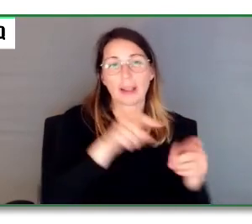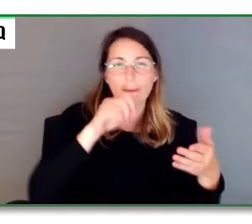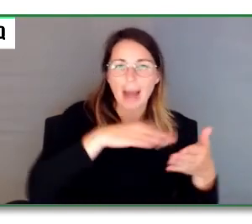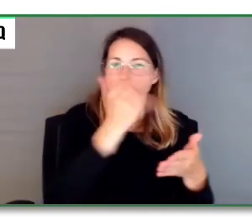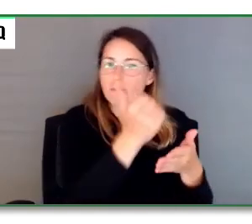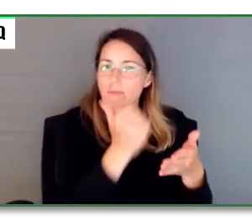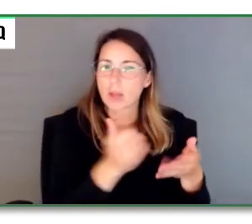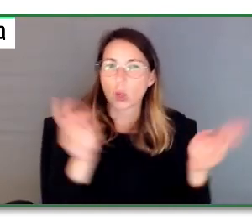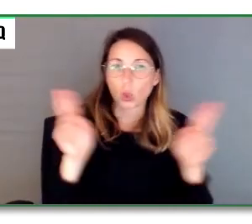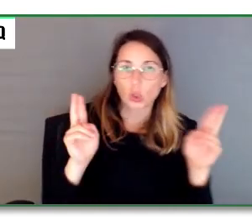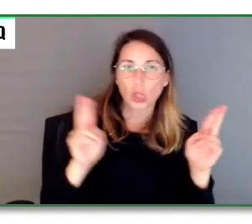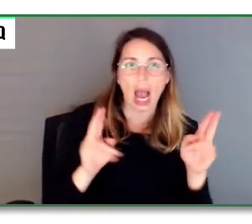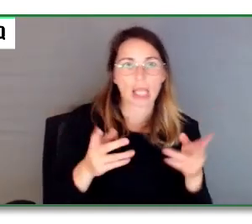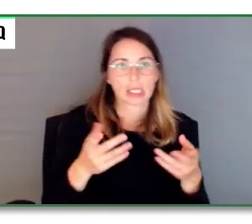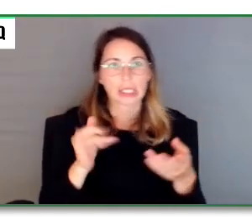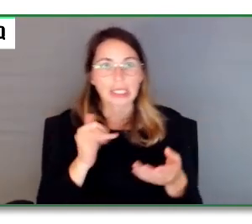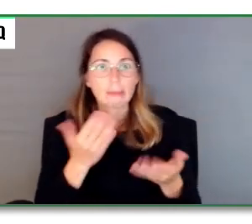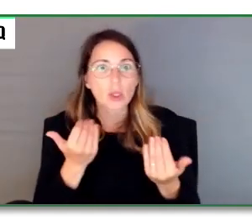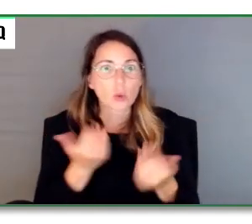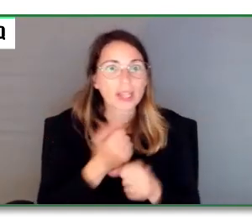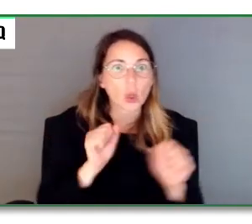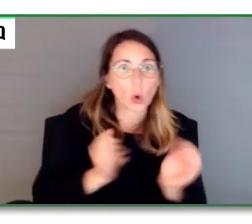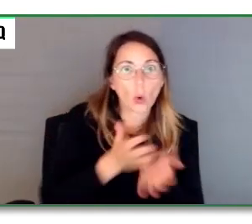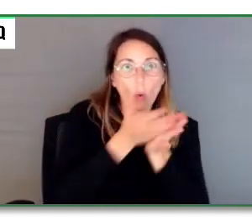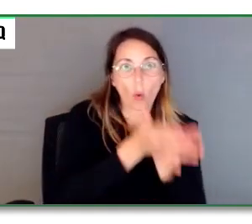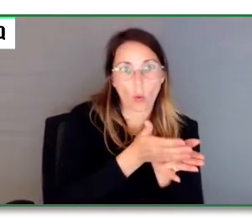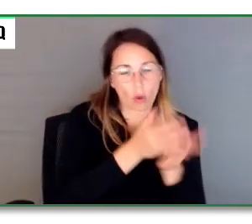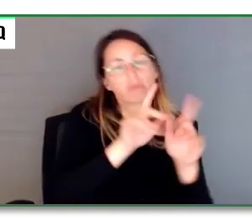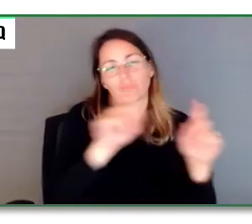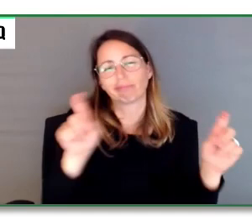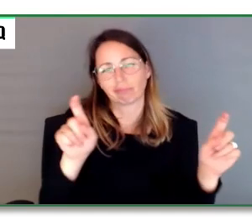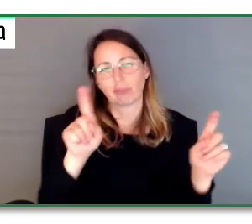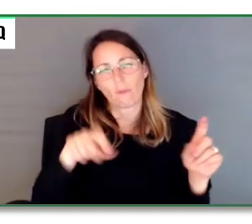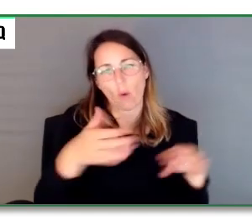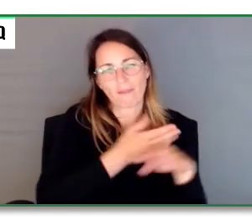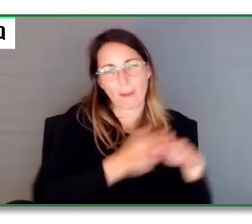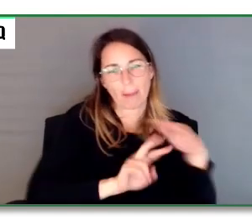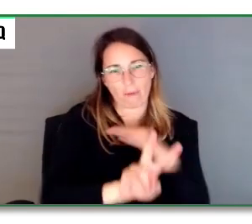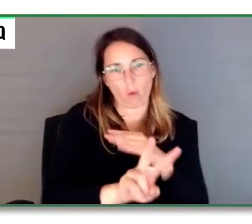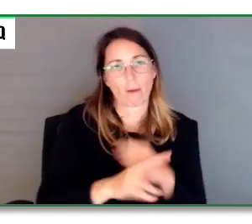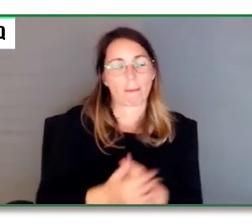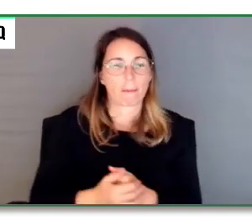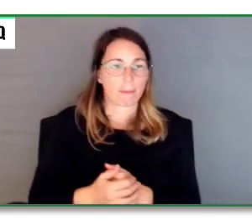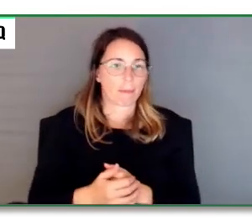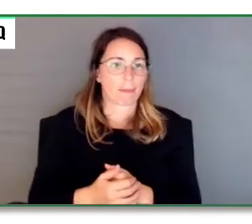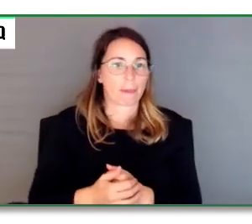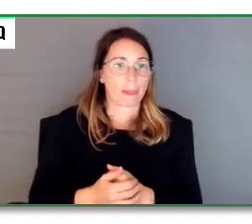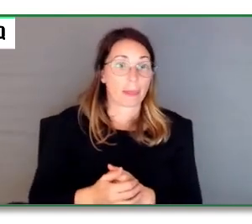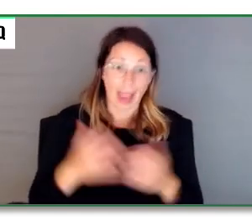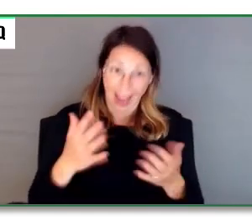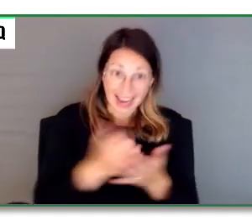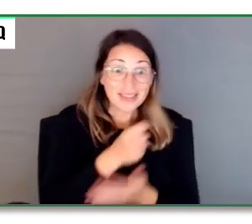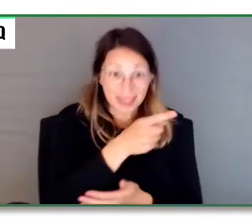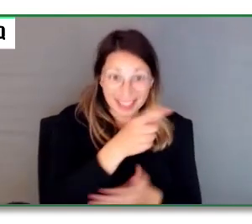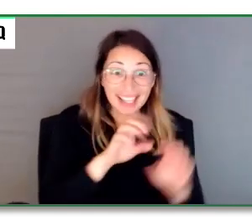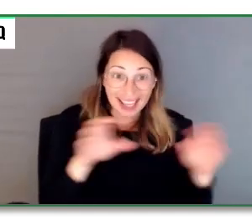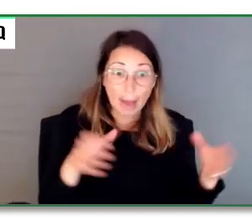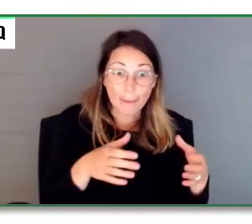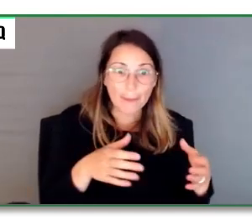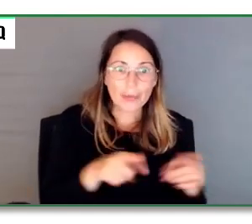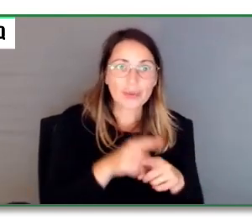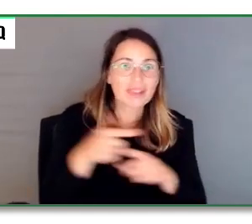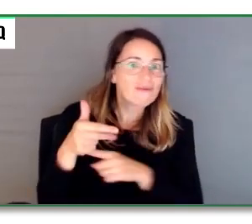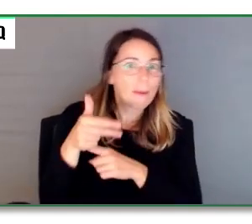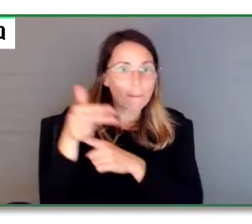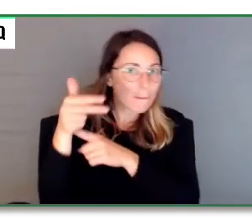de secours, etc. Cette équipe a réussi. Ils ont même filmé la